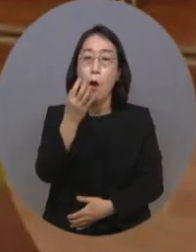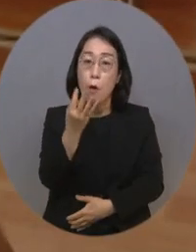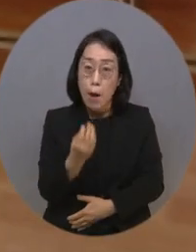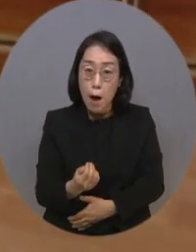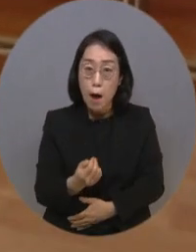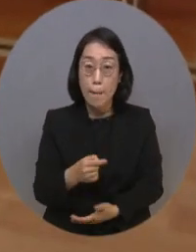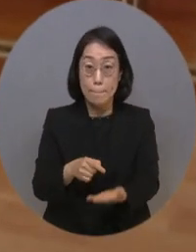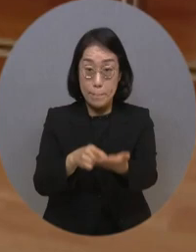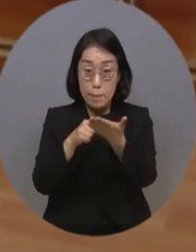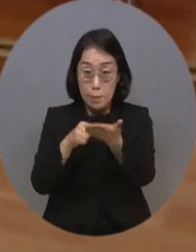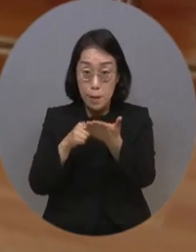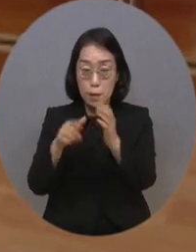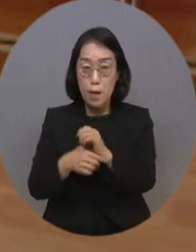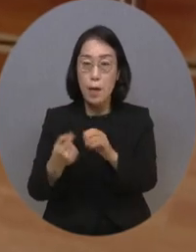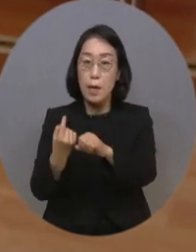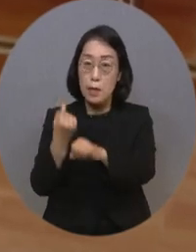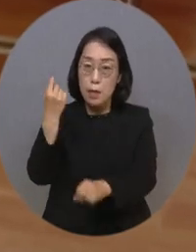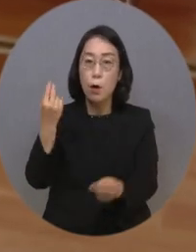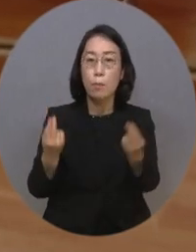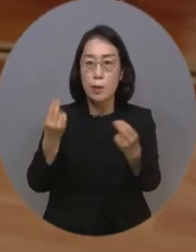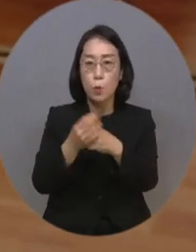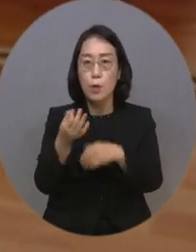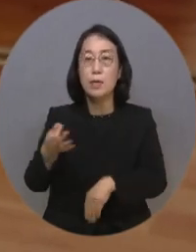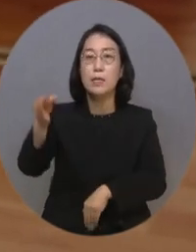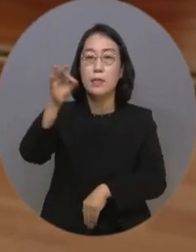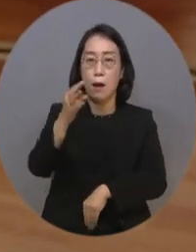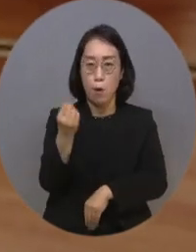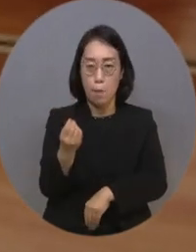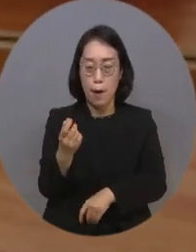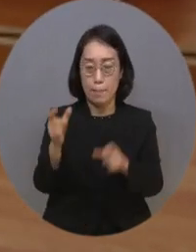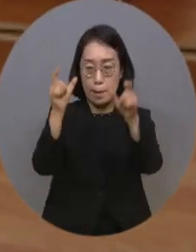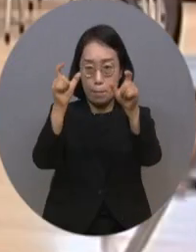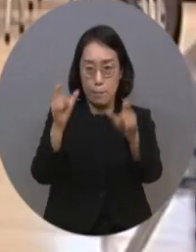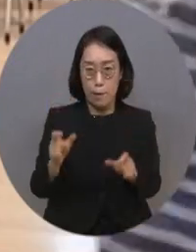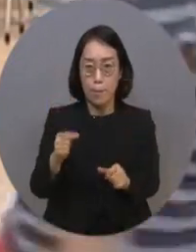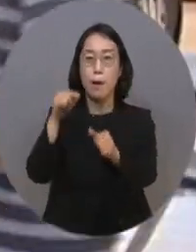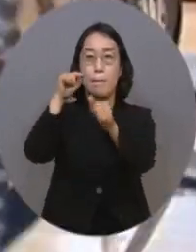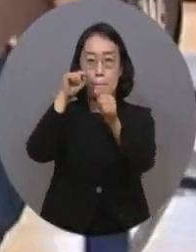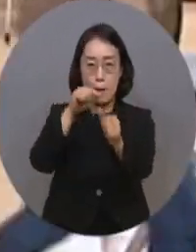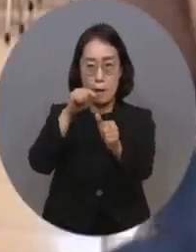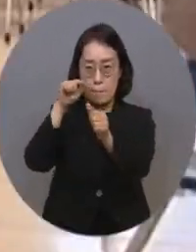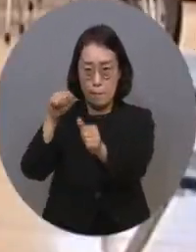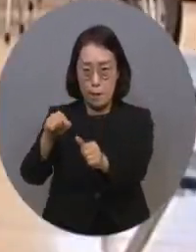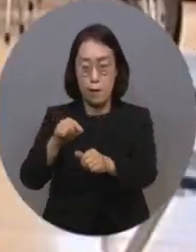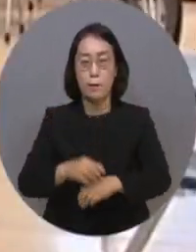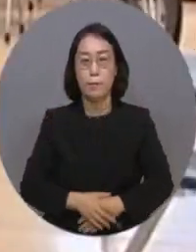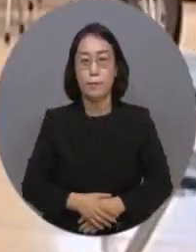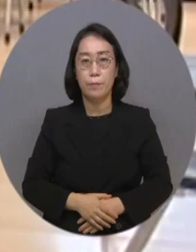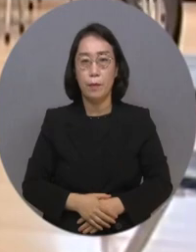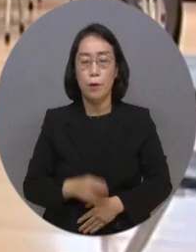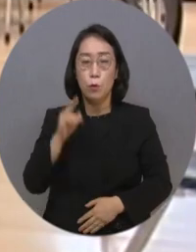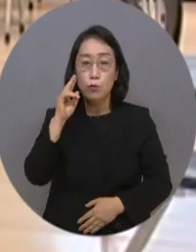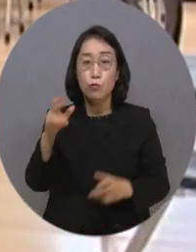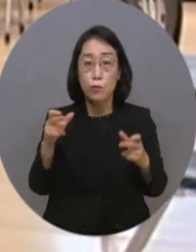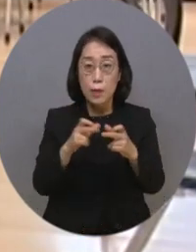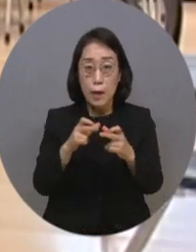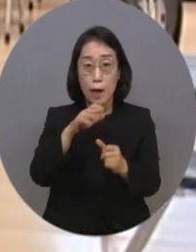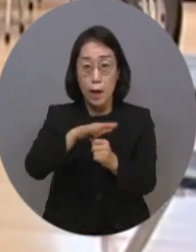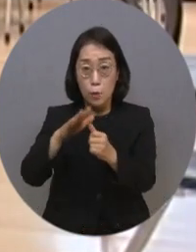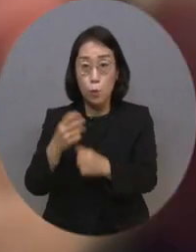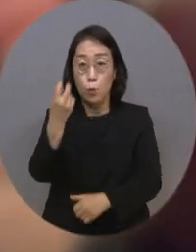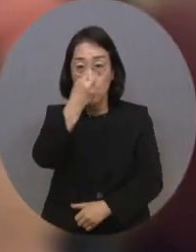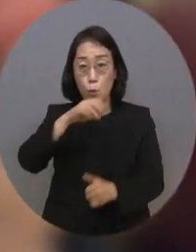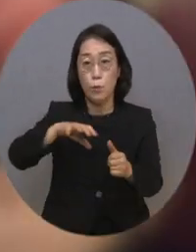정보를 공개할 때 전년도 단가와 인상 비율을 함께 공개하도록 했습니다 중증 장애아동 돌봄